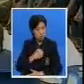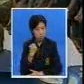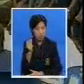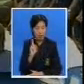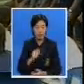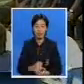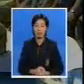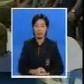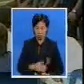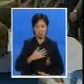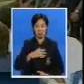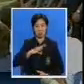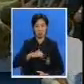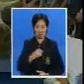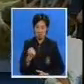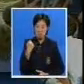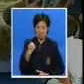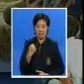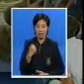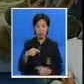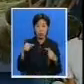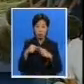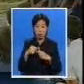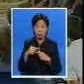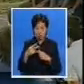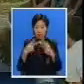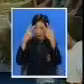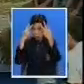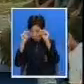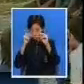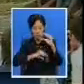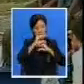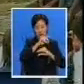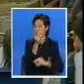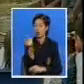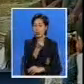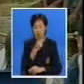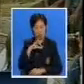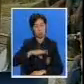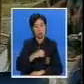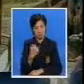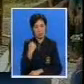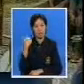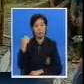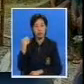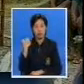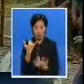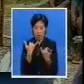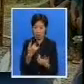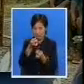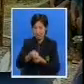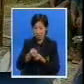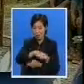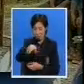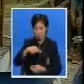เชื่อมั่นว่าสำเร็จแน่นอน เชื่อมั่นนายกหรือเชื่อมั่นโครงการ เชื่อมั่นโครงการและเชื่อมั่นนายกด้วย ครับ วันนี้เกษตรกรเราต้องดีใจแทนเกษตรกรด้วยว่